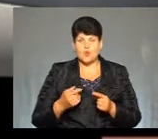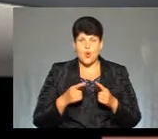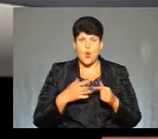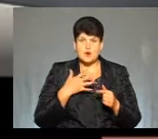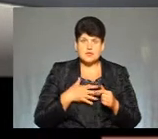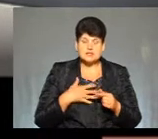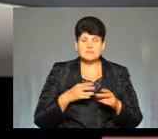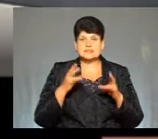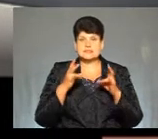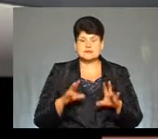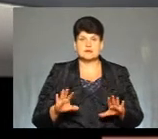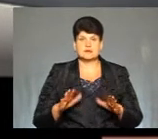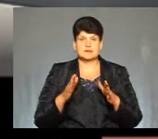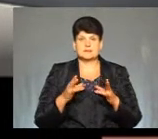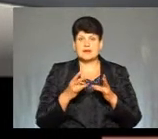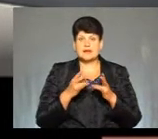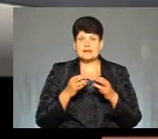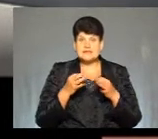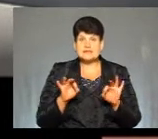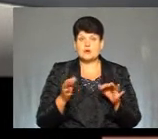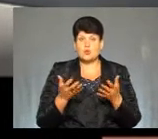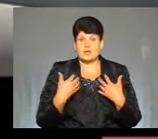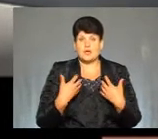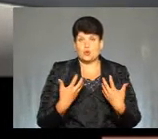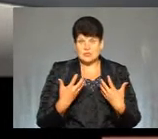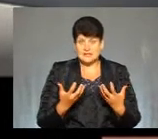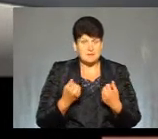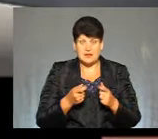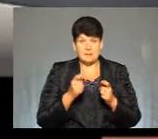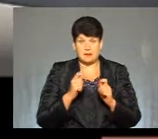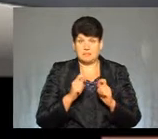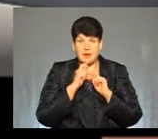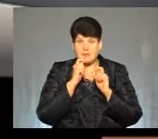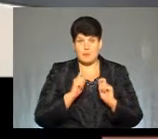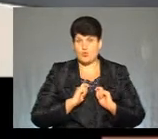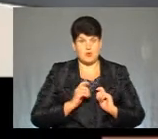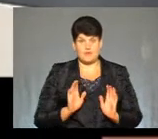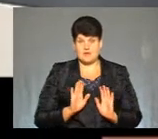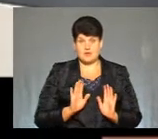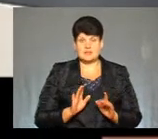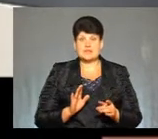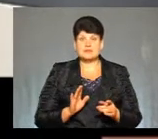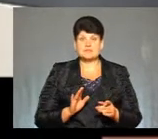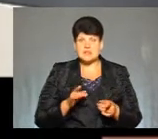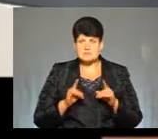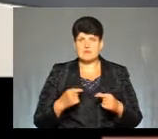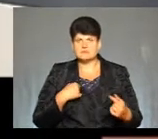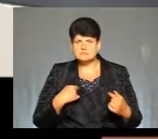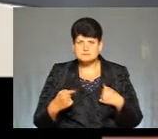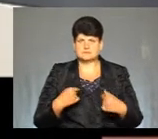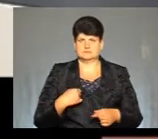інше. Незалежність, яку ми отримали, ми її не отримали в подарунок. Вона насправді була вистраждана і